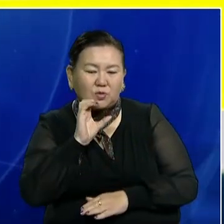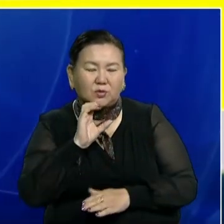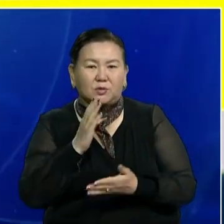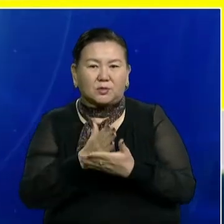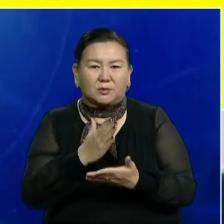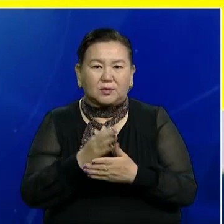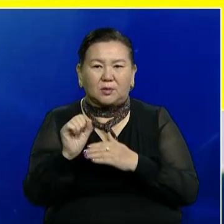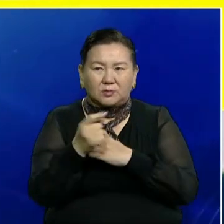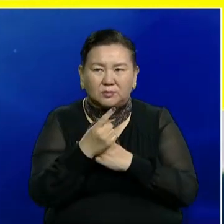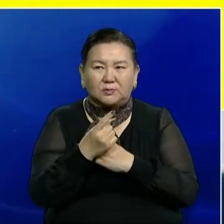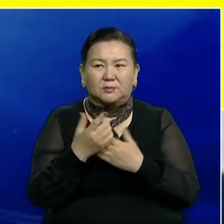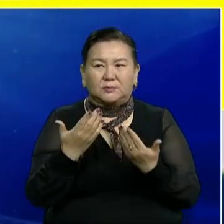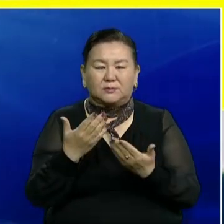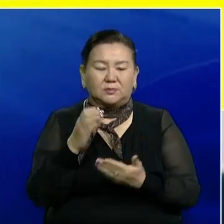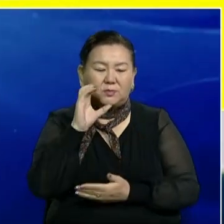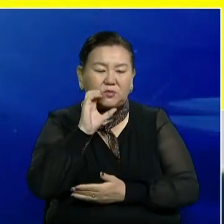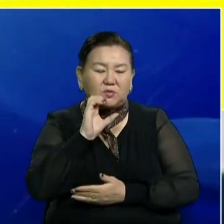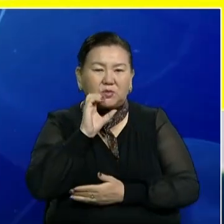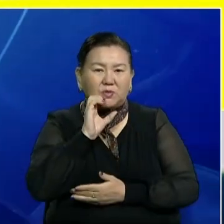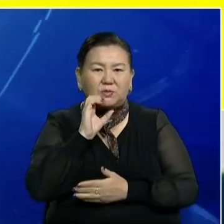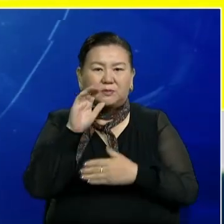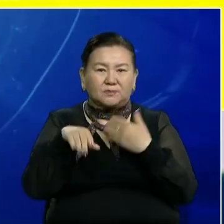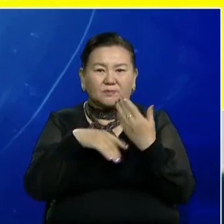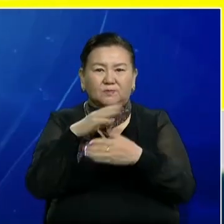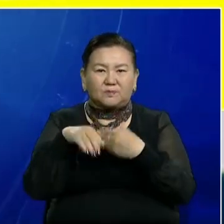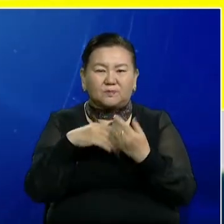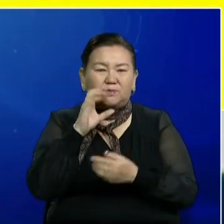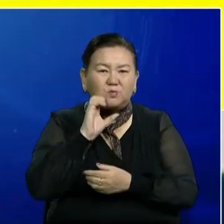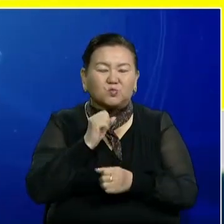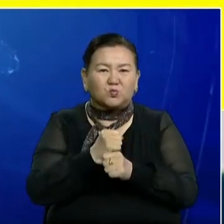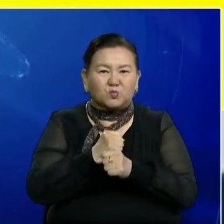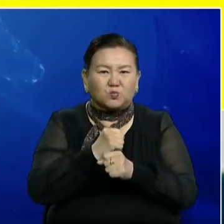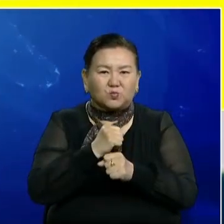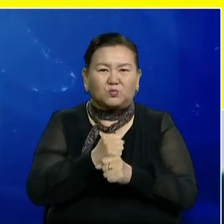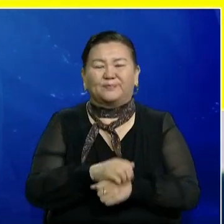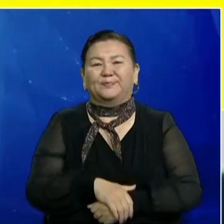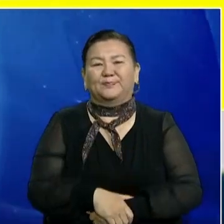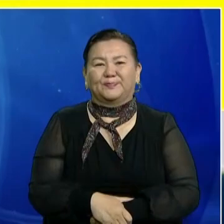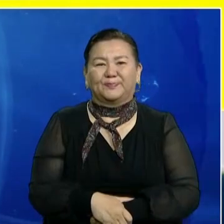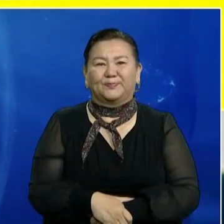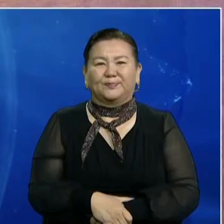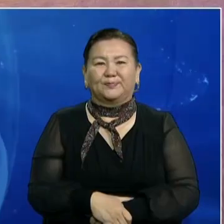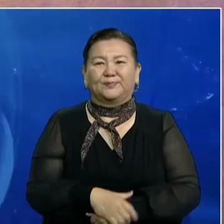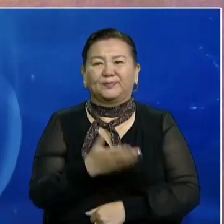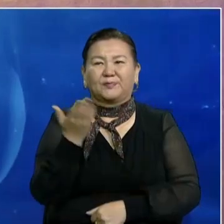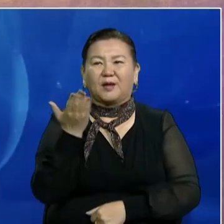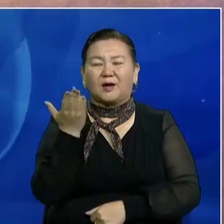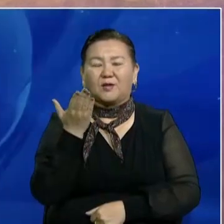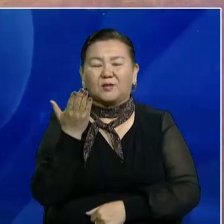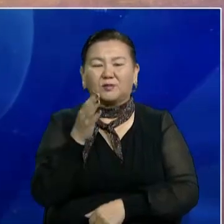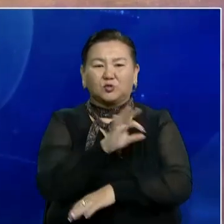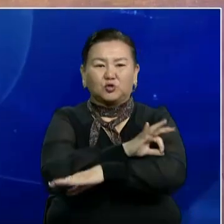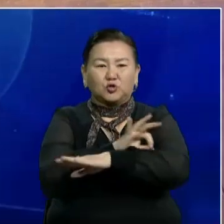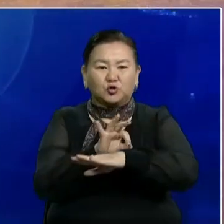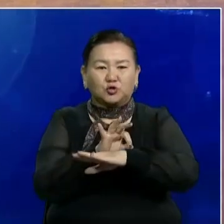байгаа болохоор яалт ч нөгөө хүн ч сонирхолтой өнийхөө айнаас олдсод өхөөттэй байдаг штэ. Яг л юм байгаа. Тай яг энэ төслийг